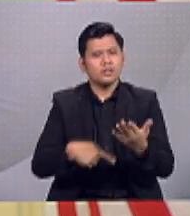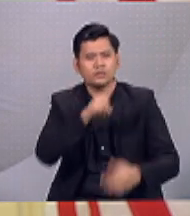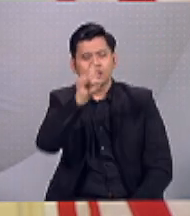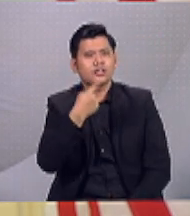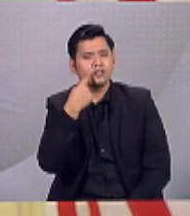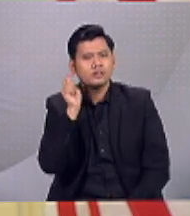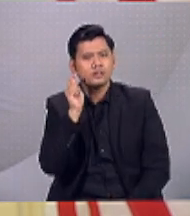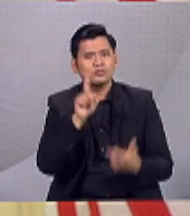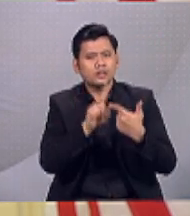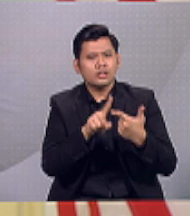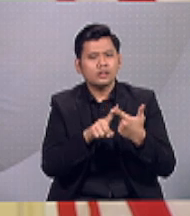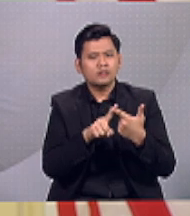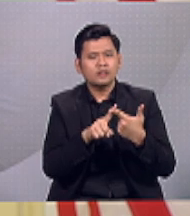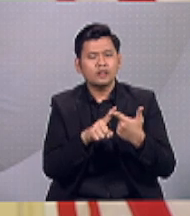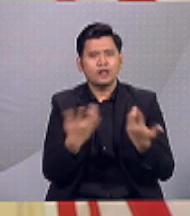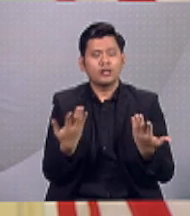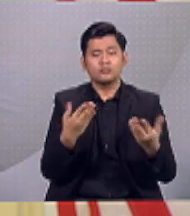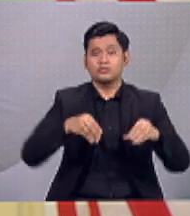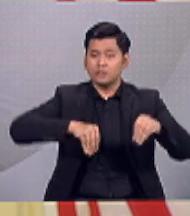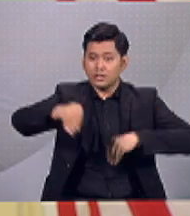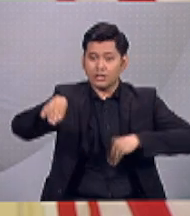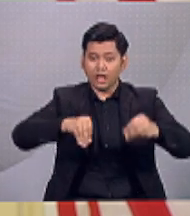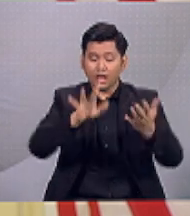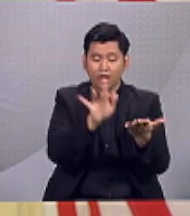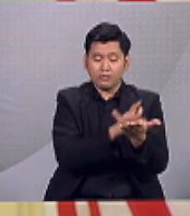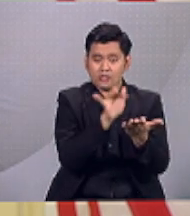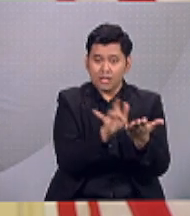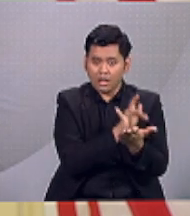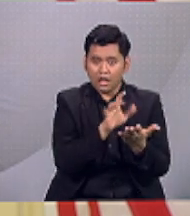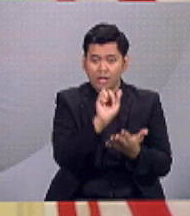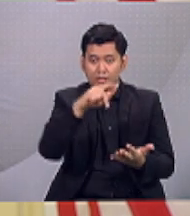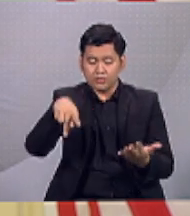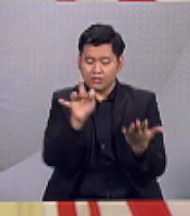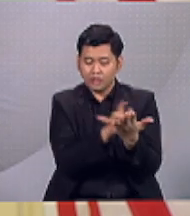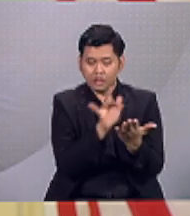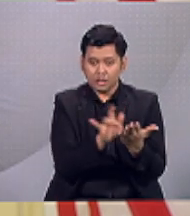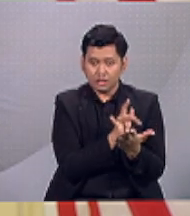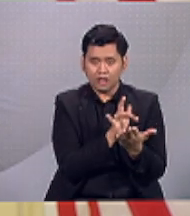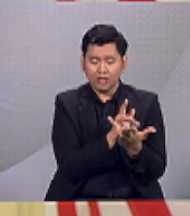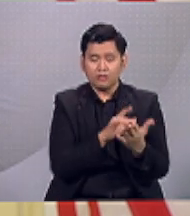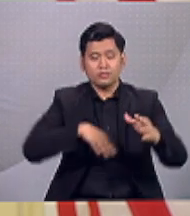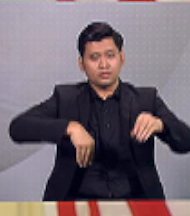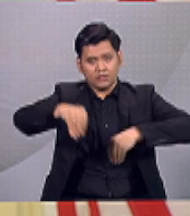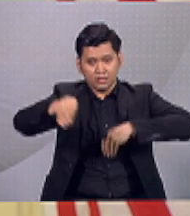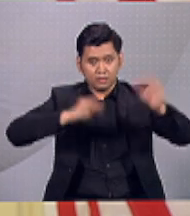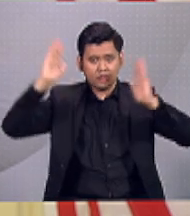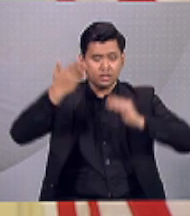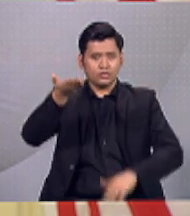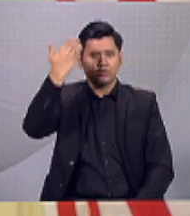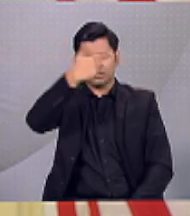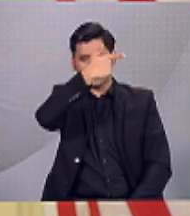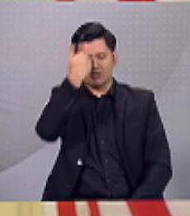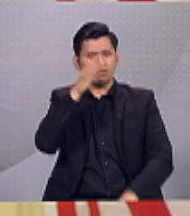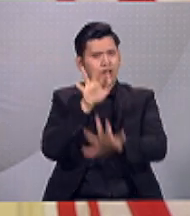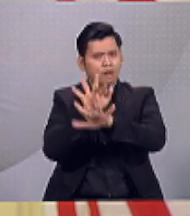Gerak Malaysia dulu. Dulu kita pakai apps Gerak Malaysia dulu kerana pergerakannya ramai. Ya,